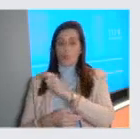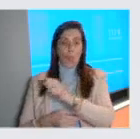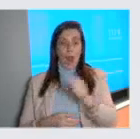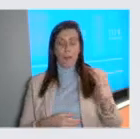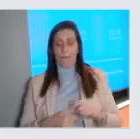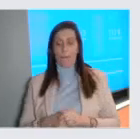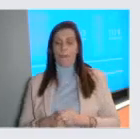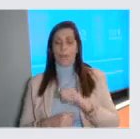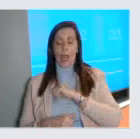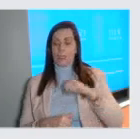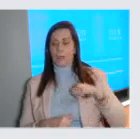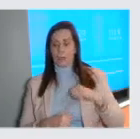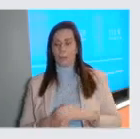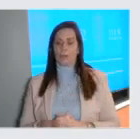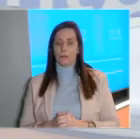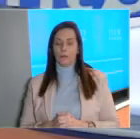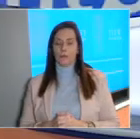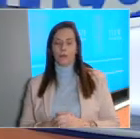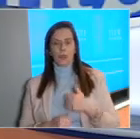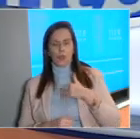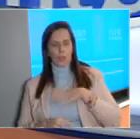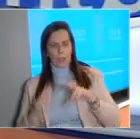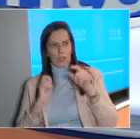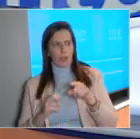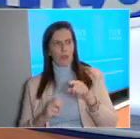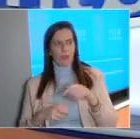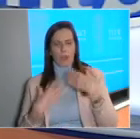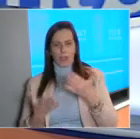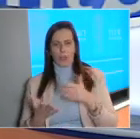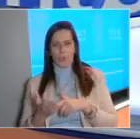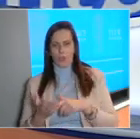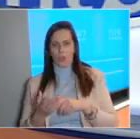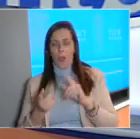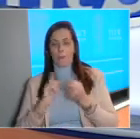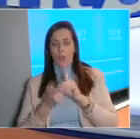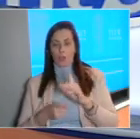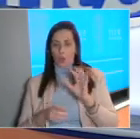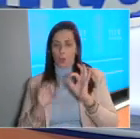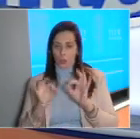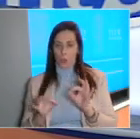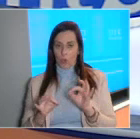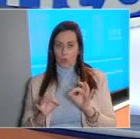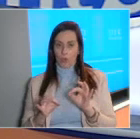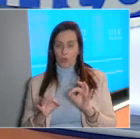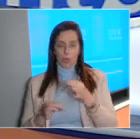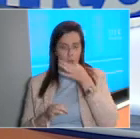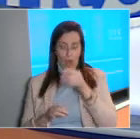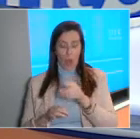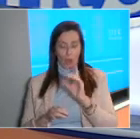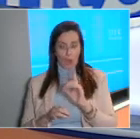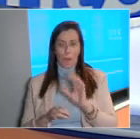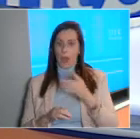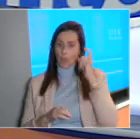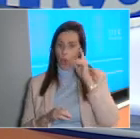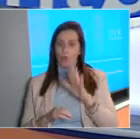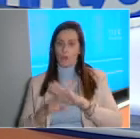משלמים, העצמאים. אני רוצה, מושיק, לנצל את זה שככה נתנו לך איזה כותרת פרשננו, אתה יודע, לא בדיוק שאלנו אותך, אבל מה